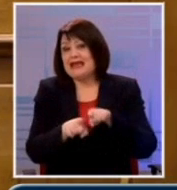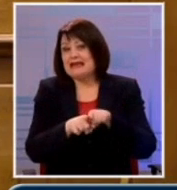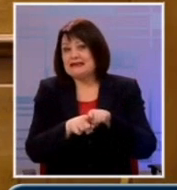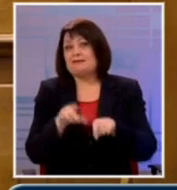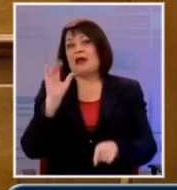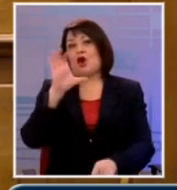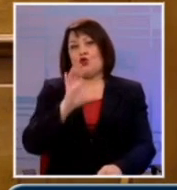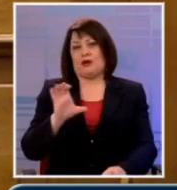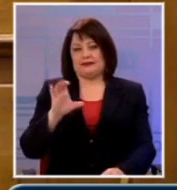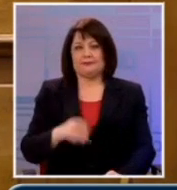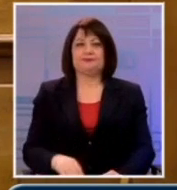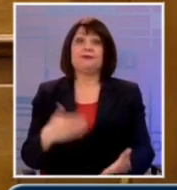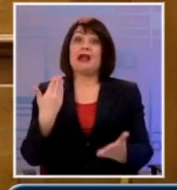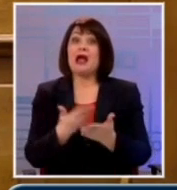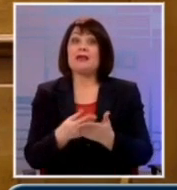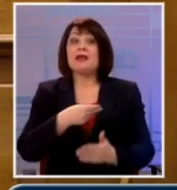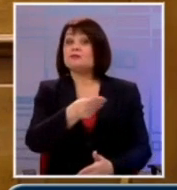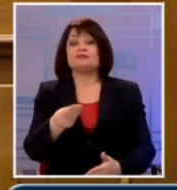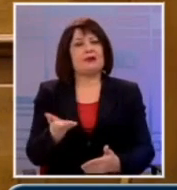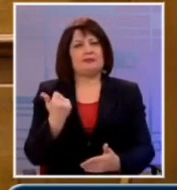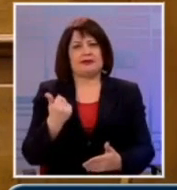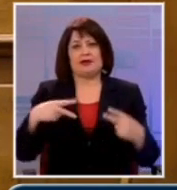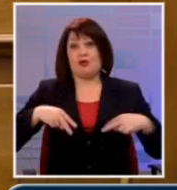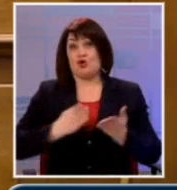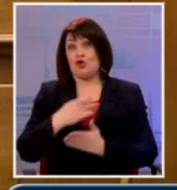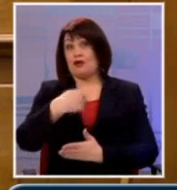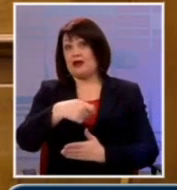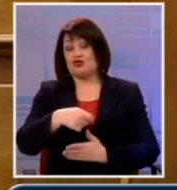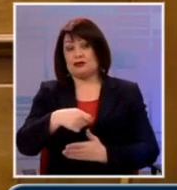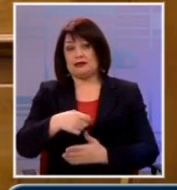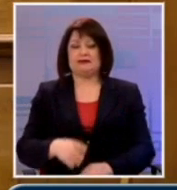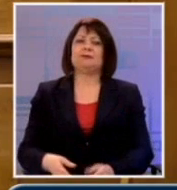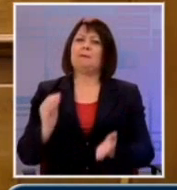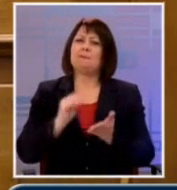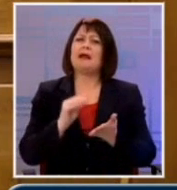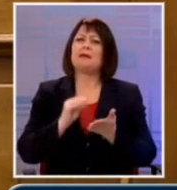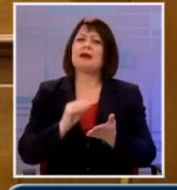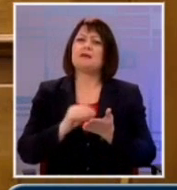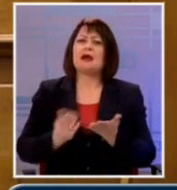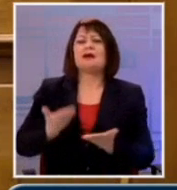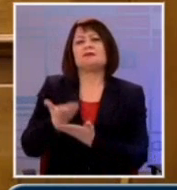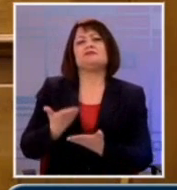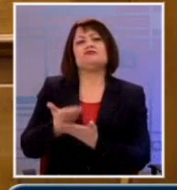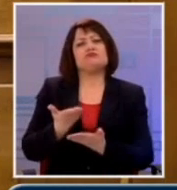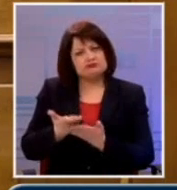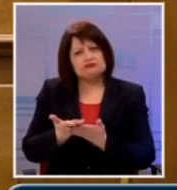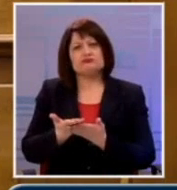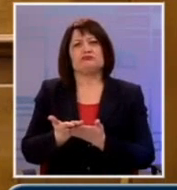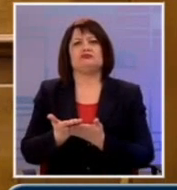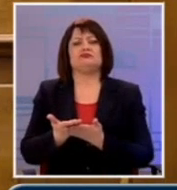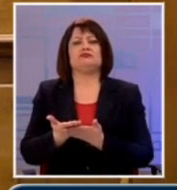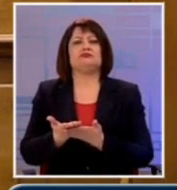Η άδεια αυτή δεν δόθηκε. Έγιναν αλλεπάλληλες αιτήσεις από την πλευρά των